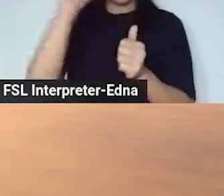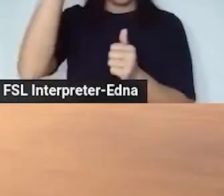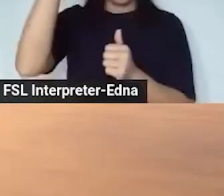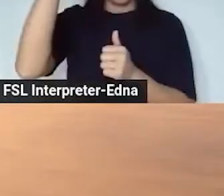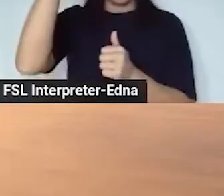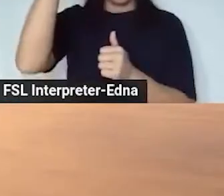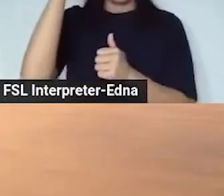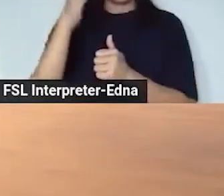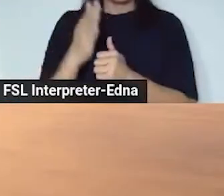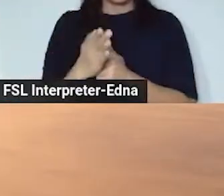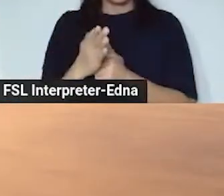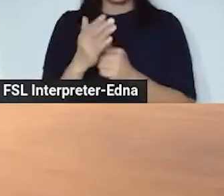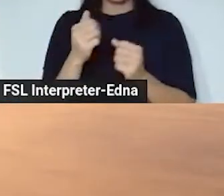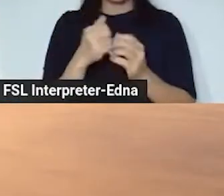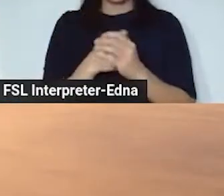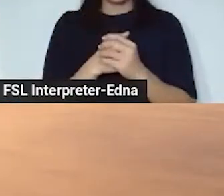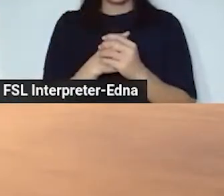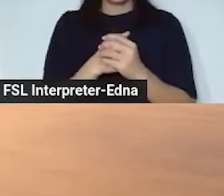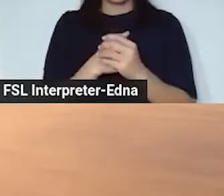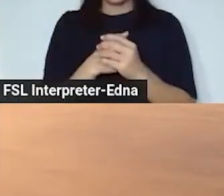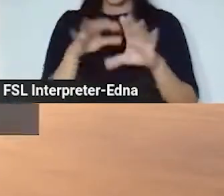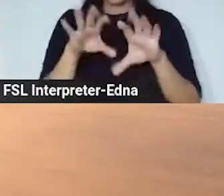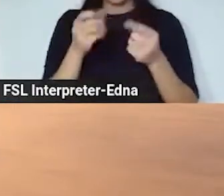mabuti. Ikaw, Edel, kumusta?